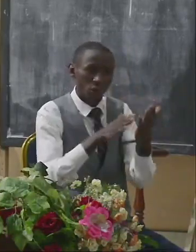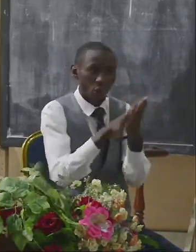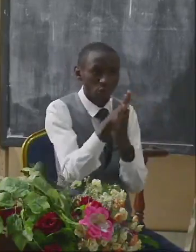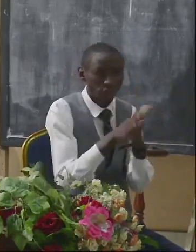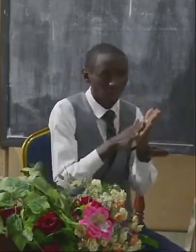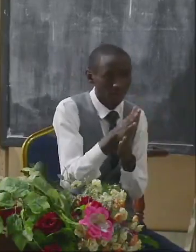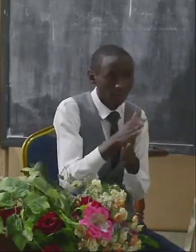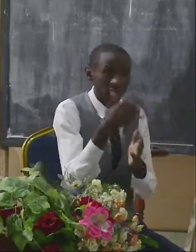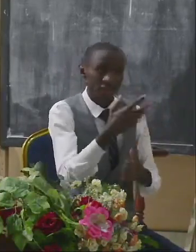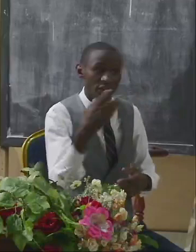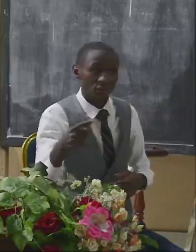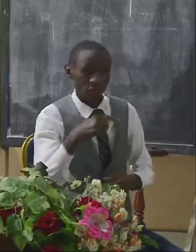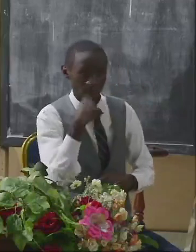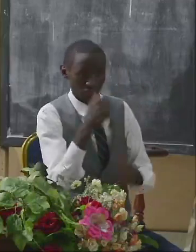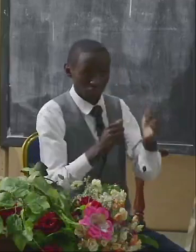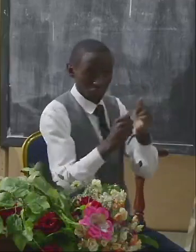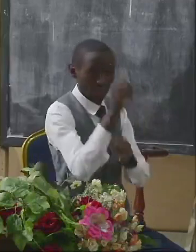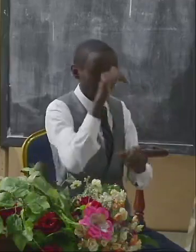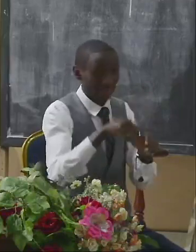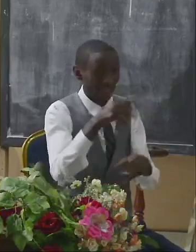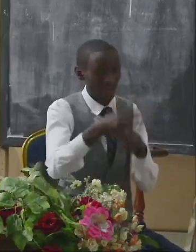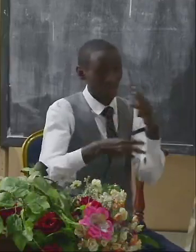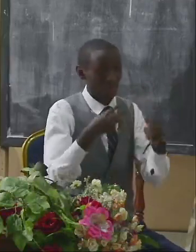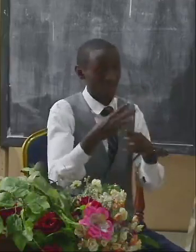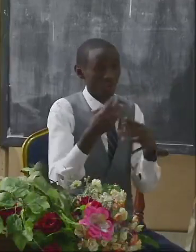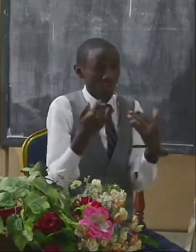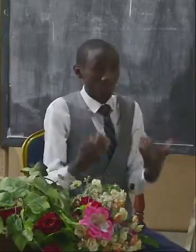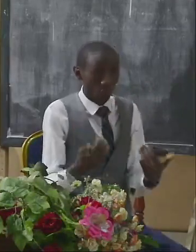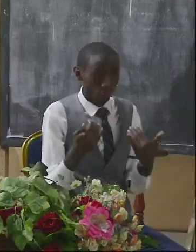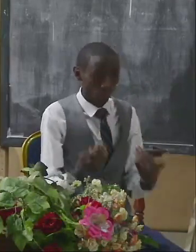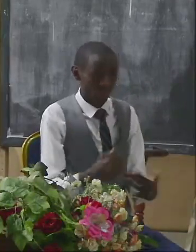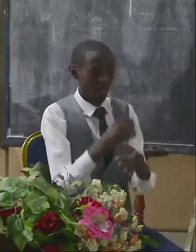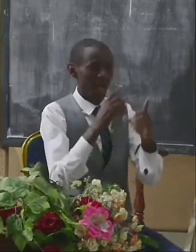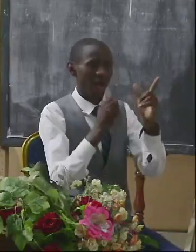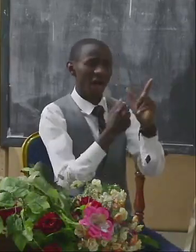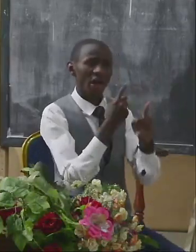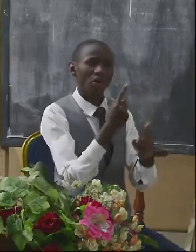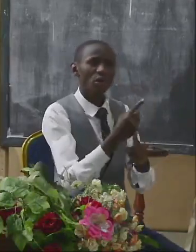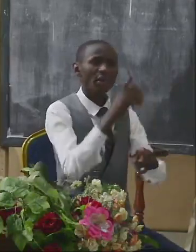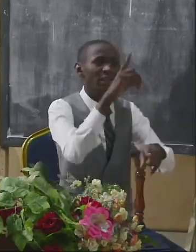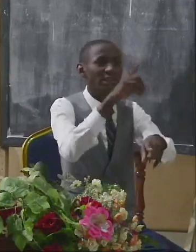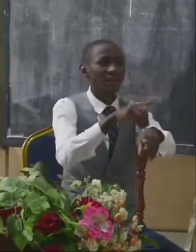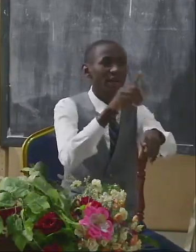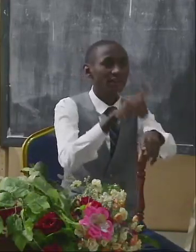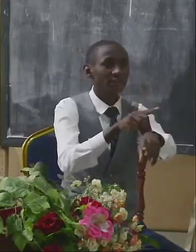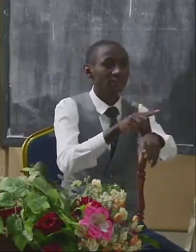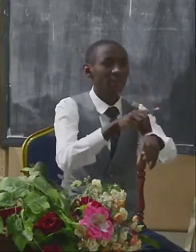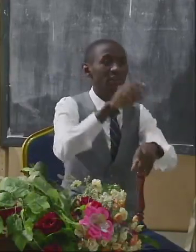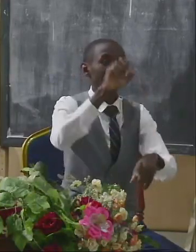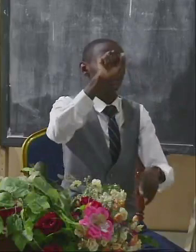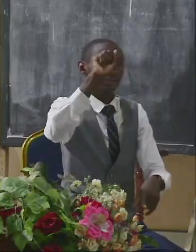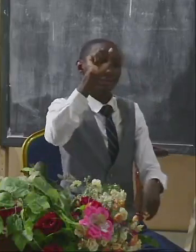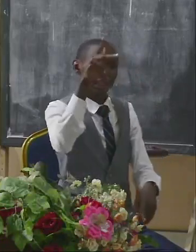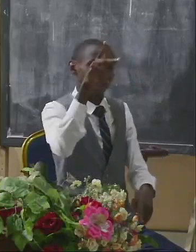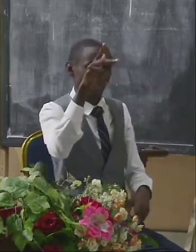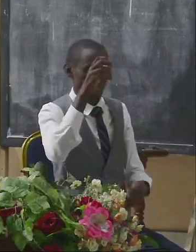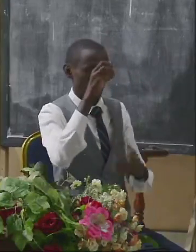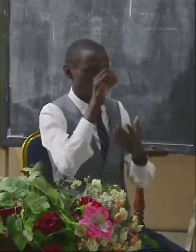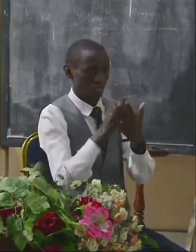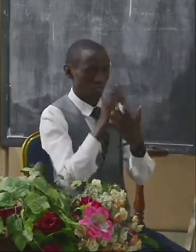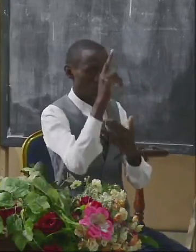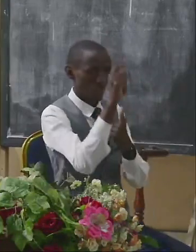ya kwanza kuhusu mambo yako napitika kwa sasa. C'est que le 13. Ni ya kwamba le 13 août. 13 mwezi wa